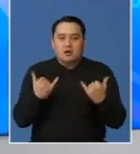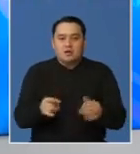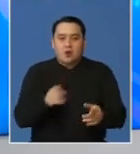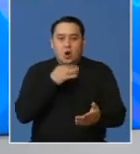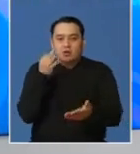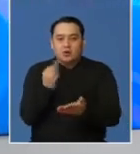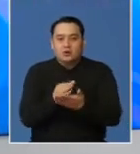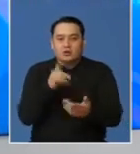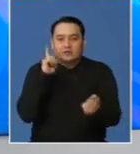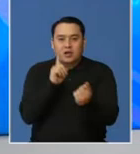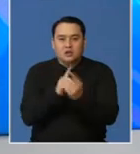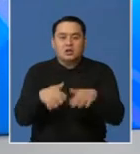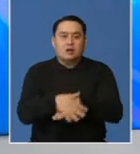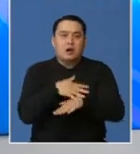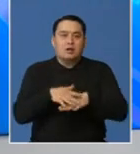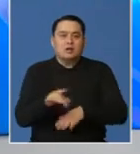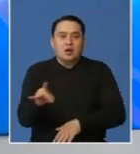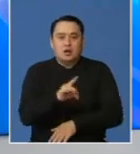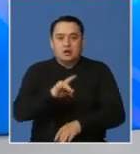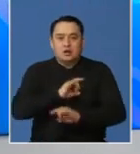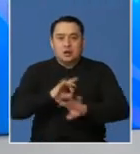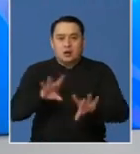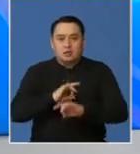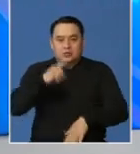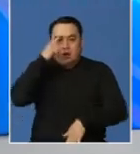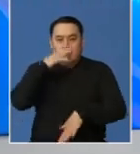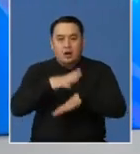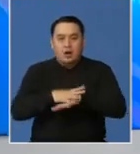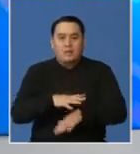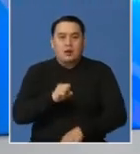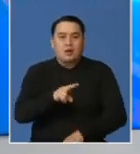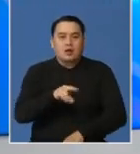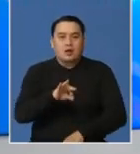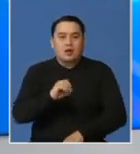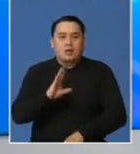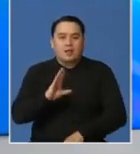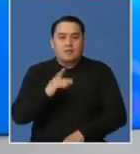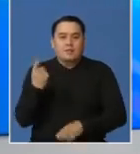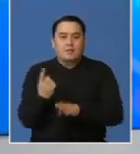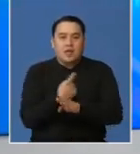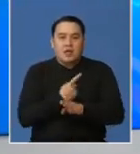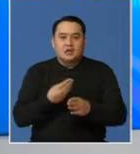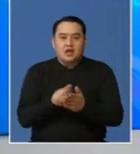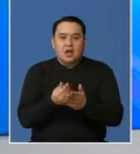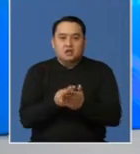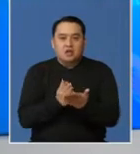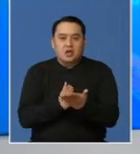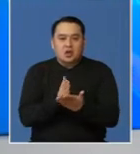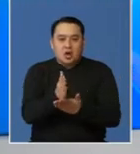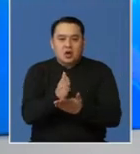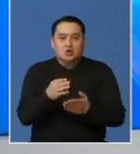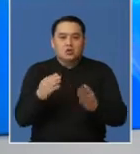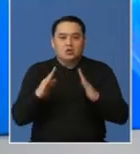на отчетной встрече с населением региона рассказал глава края Амандык Баталов. В первую очередь средства направят на